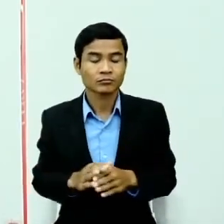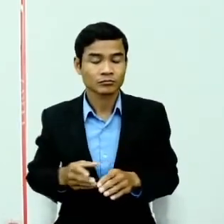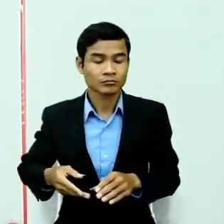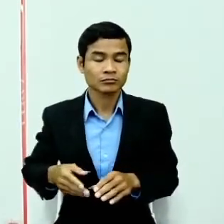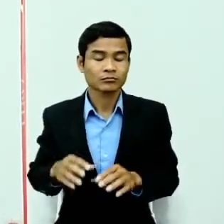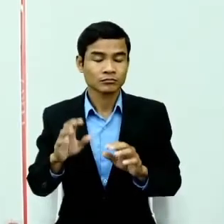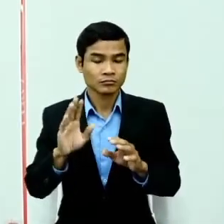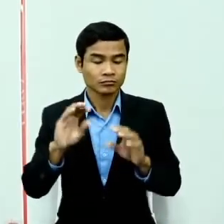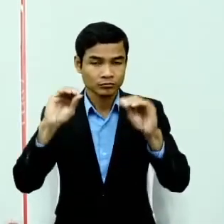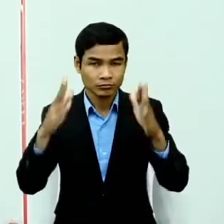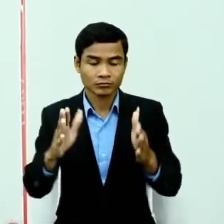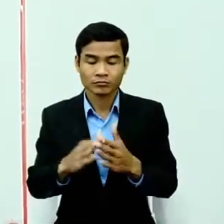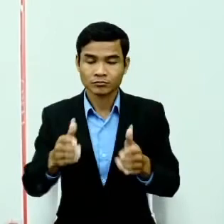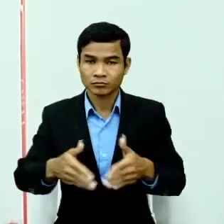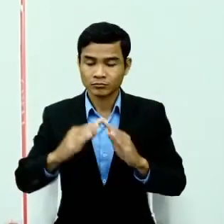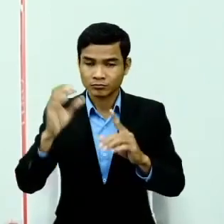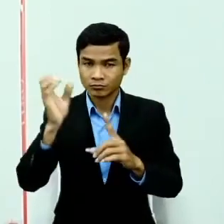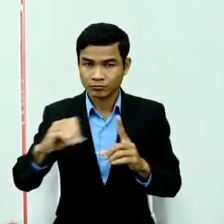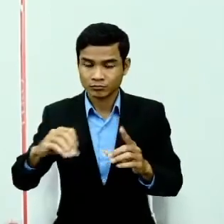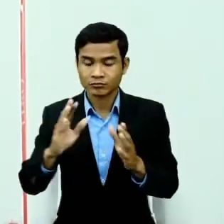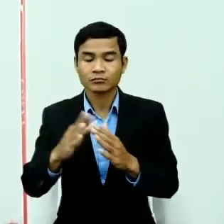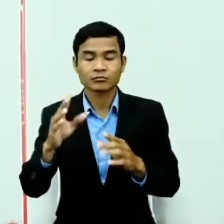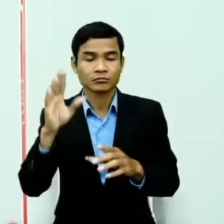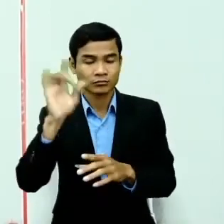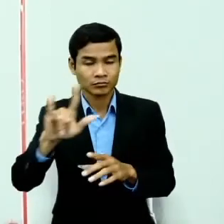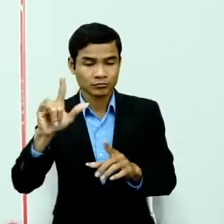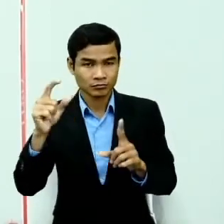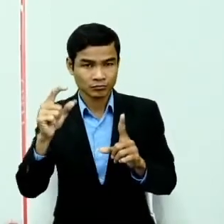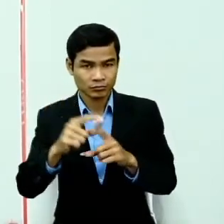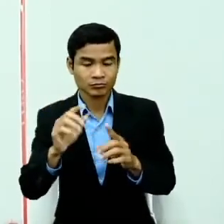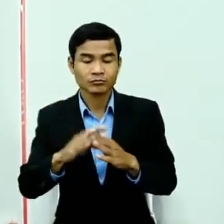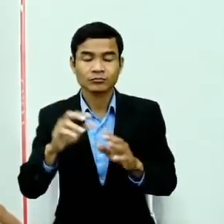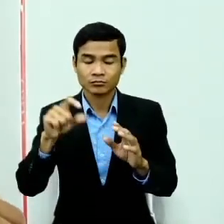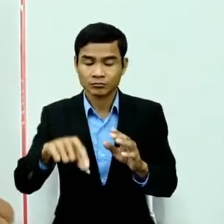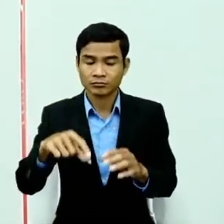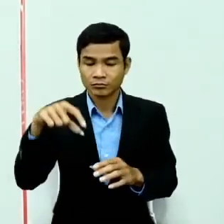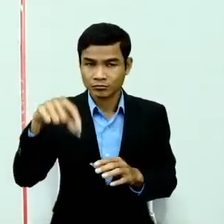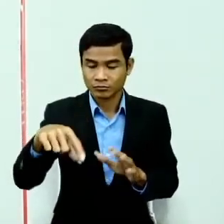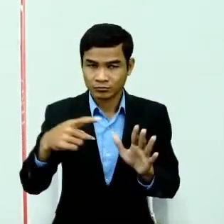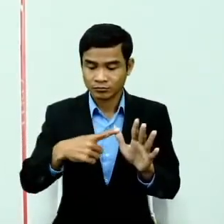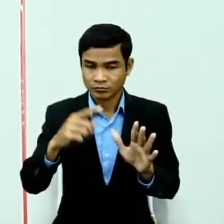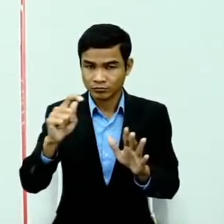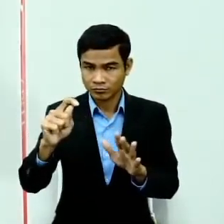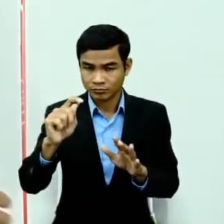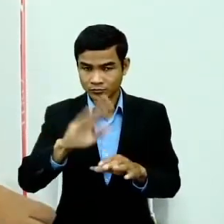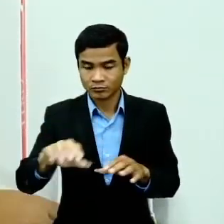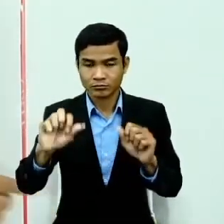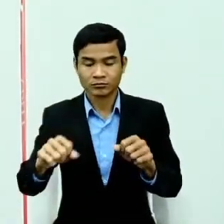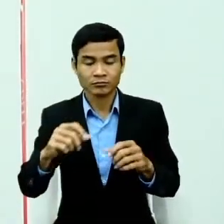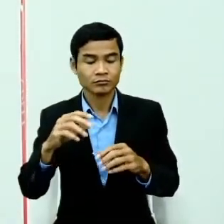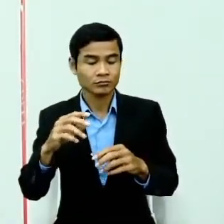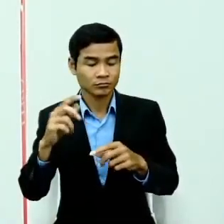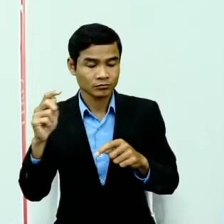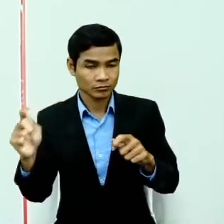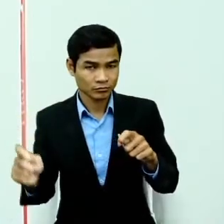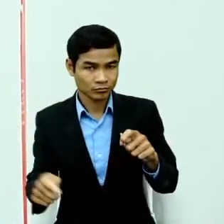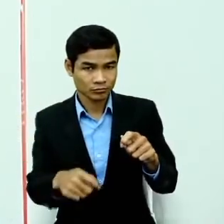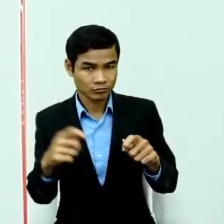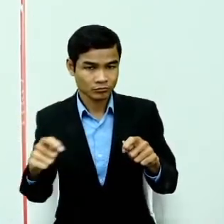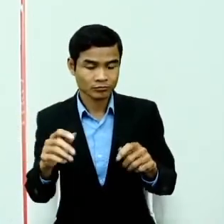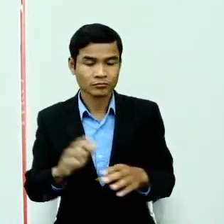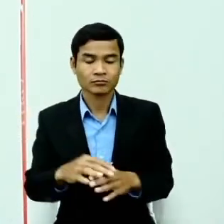lời nè kêu nâng bằng cả lập bá đòi pra bia chà bia ca con sẽ đập nè kêu bằng cả lập bá thằng ở